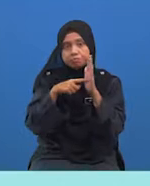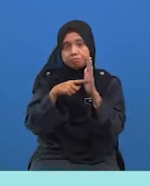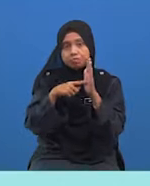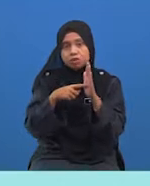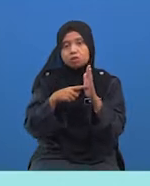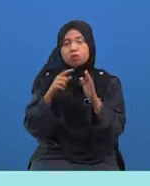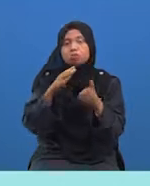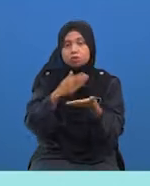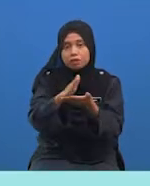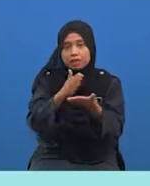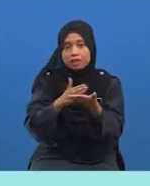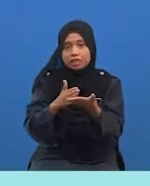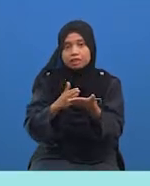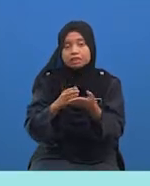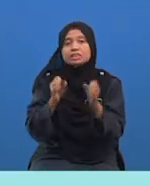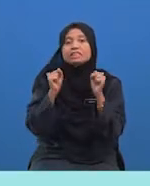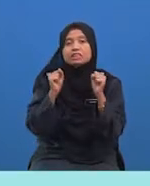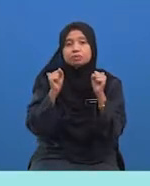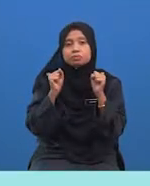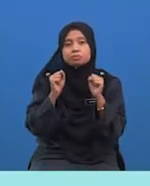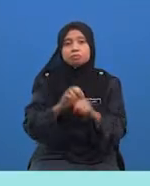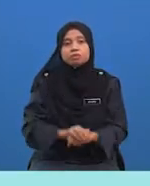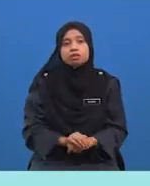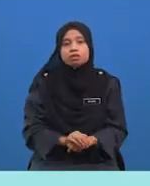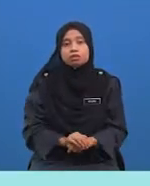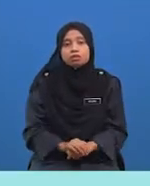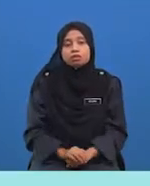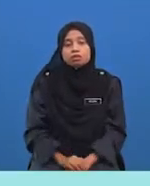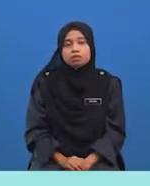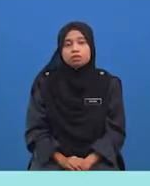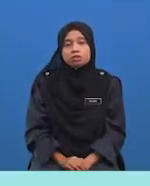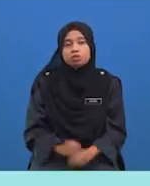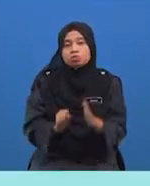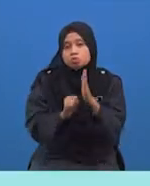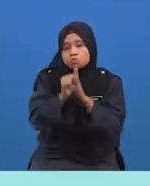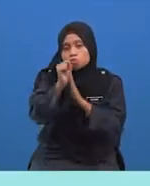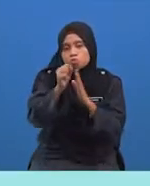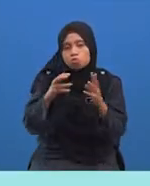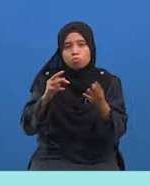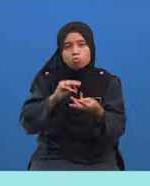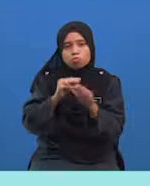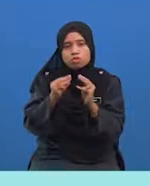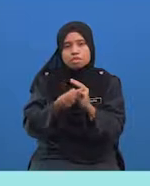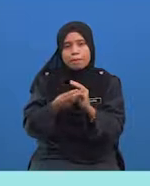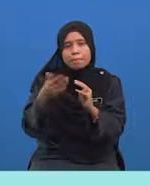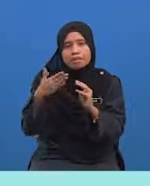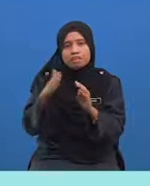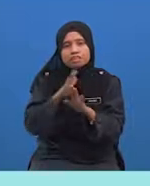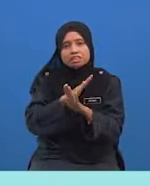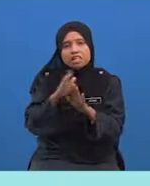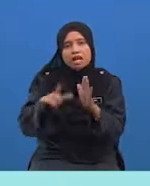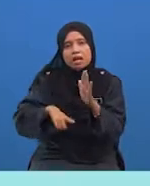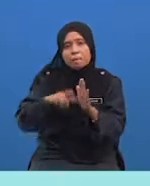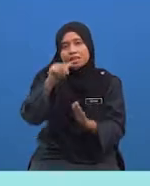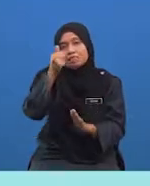iklim yang pertama, iaitu zon sejuk. Suhu musim panas tidak melebihi 10